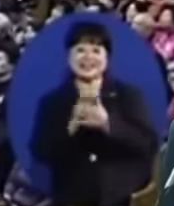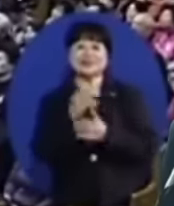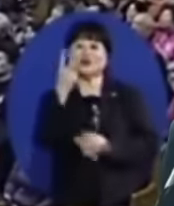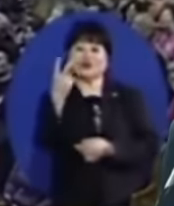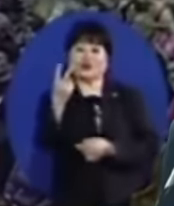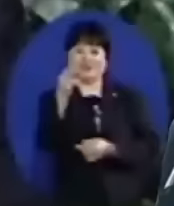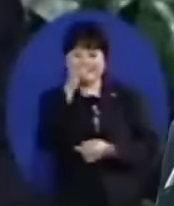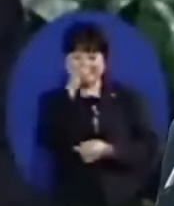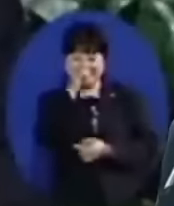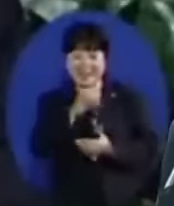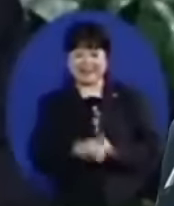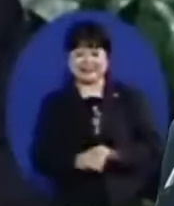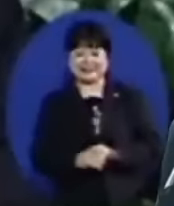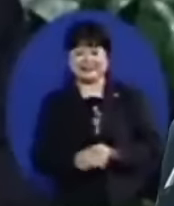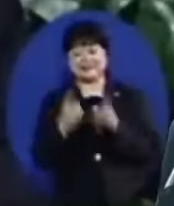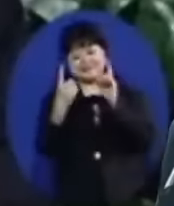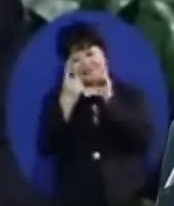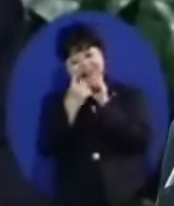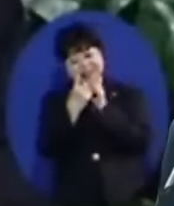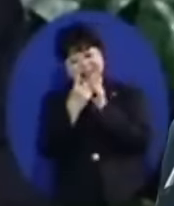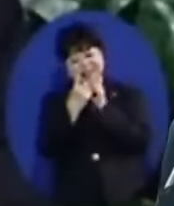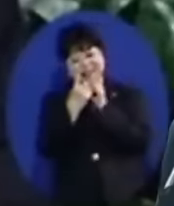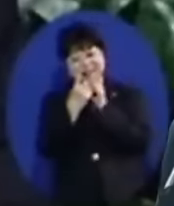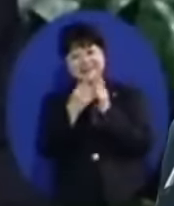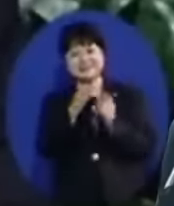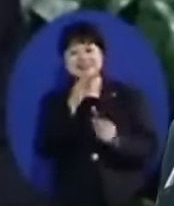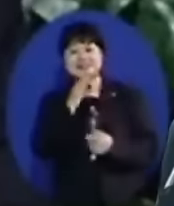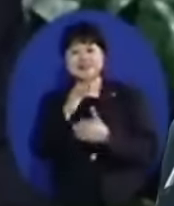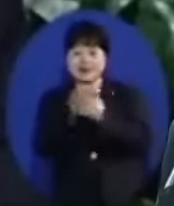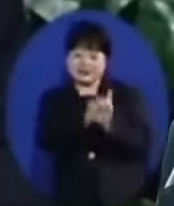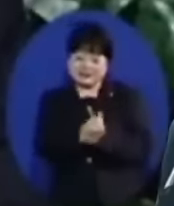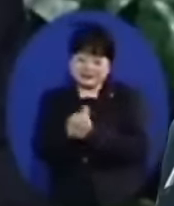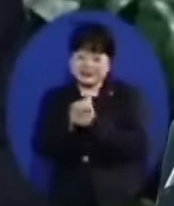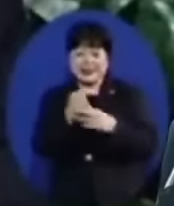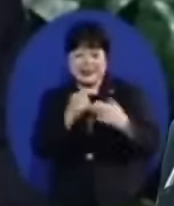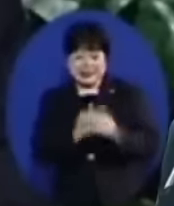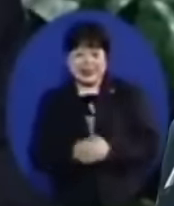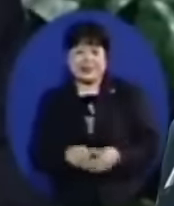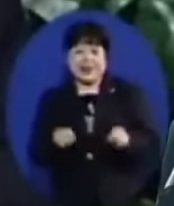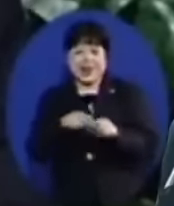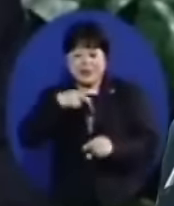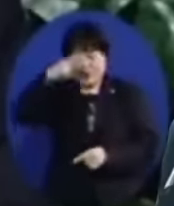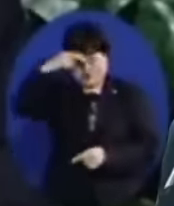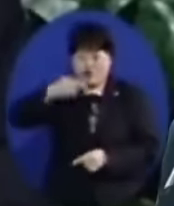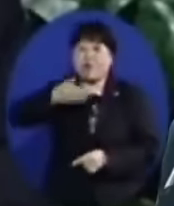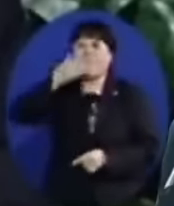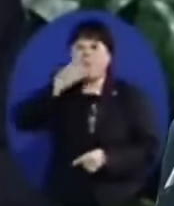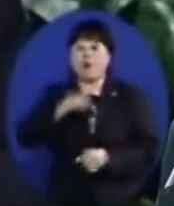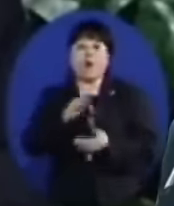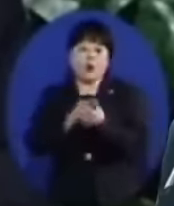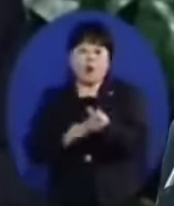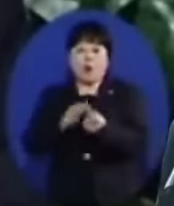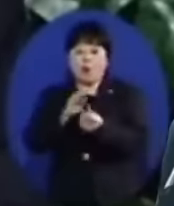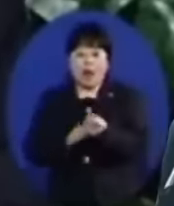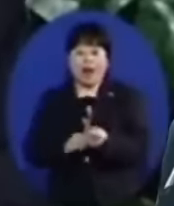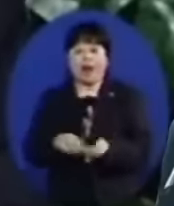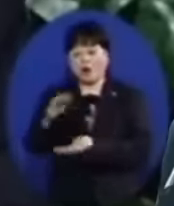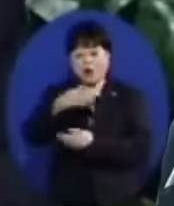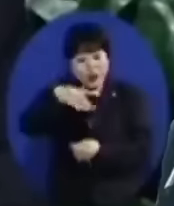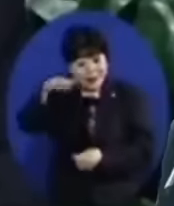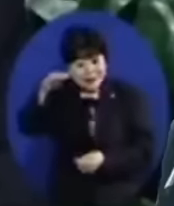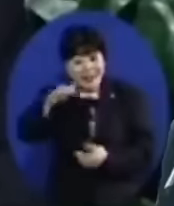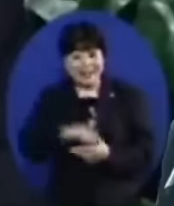사람이 만나서 참 친했기 때문에 같이 늘 술 먹고 도박하고